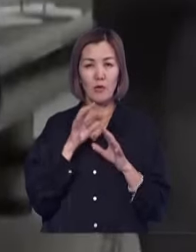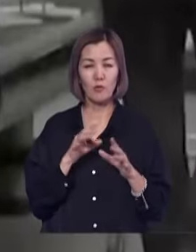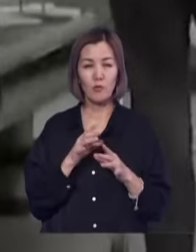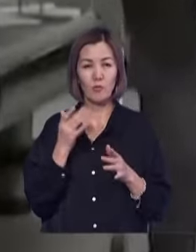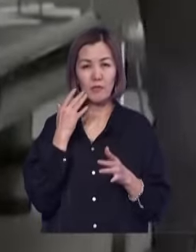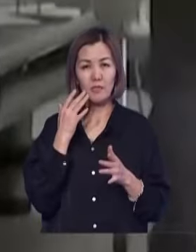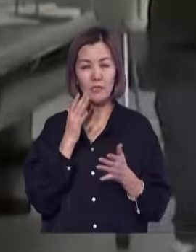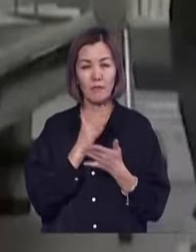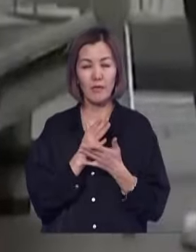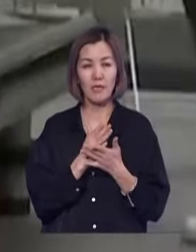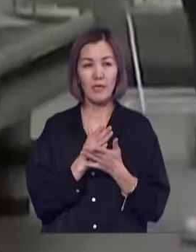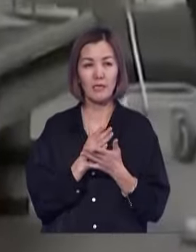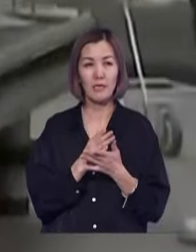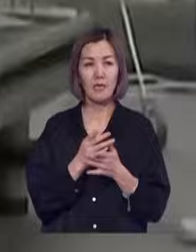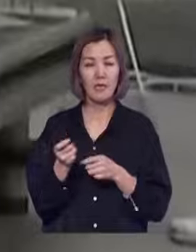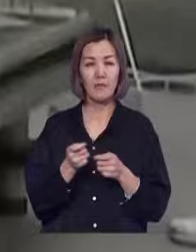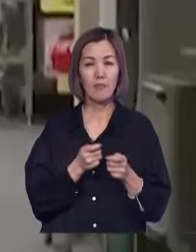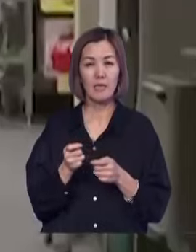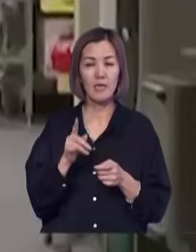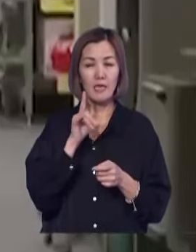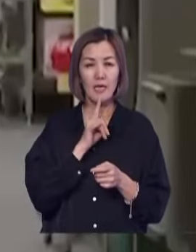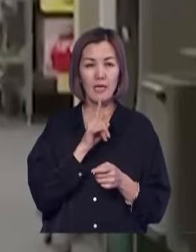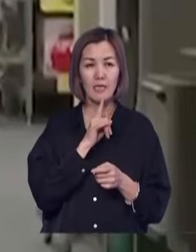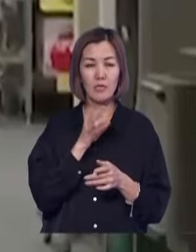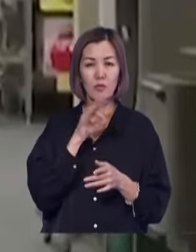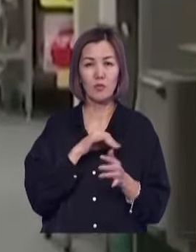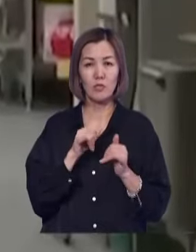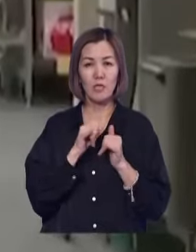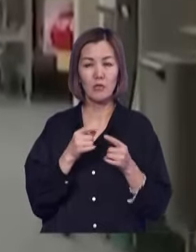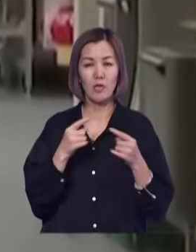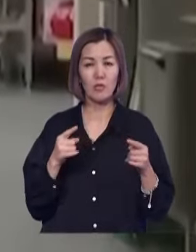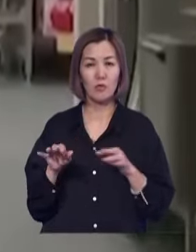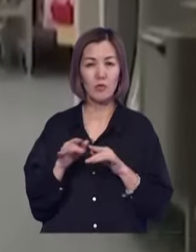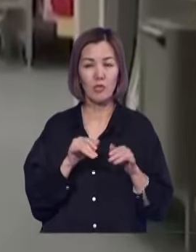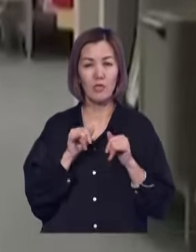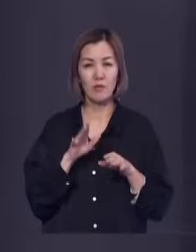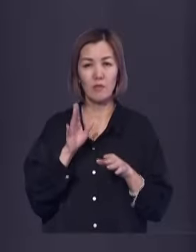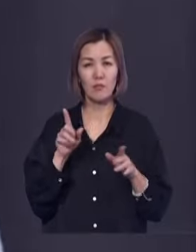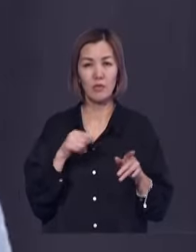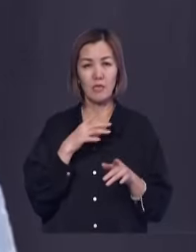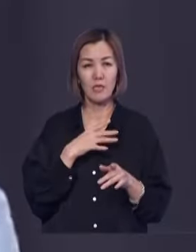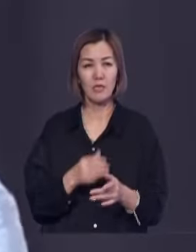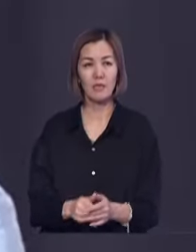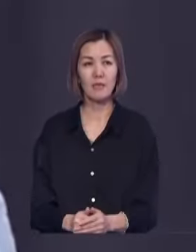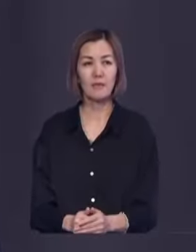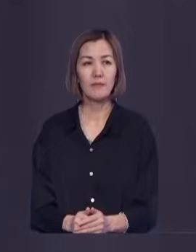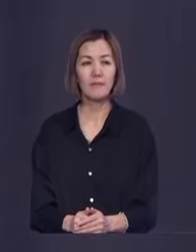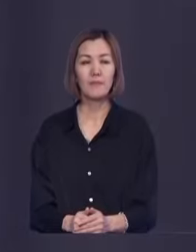мамандар. Билік әр салада әйелдердің үлесін арттыру үшін түрлі шаралар қабылдап отыратынын айтады.